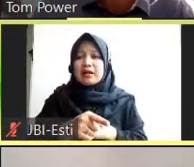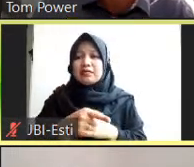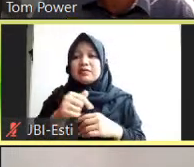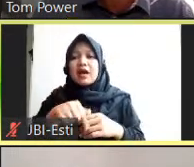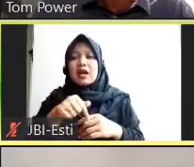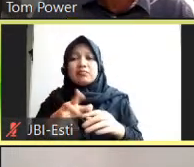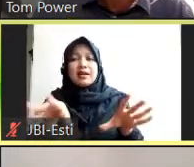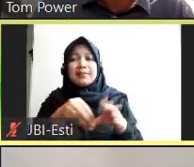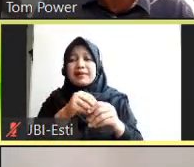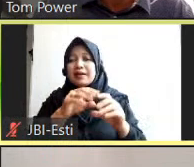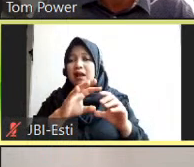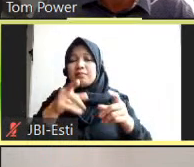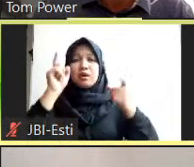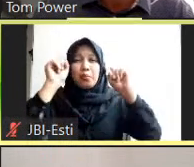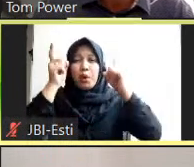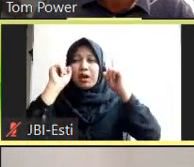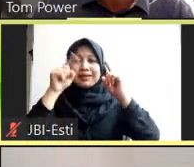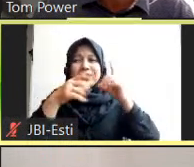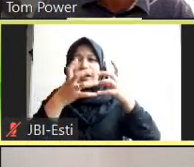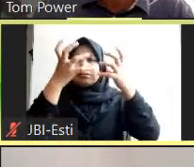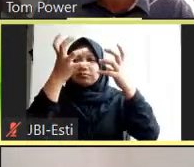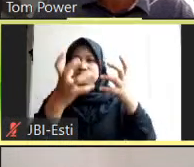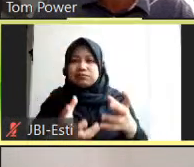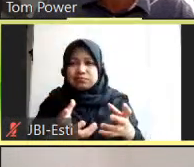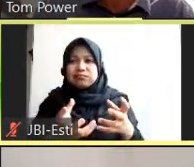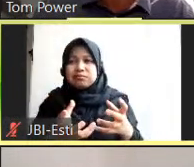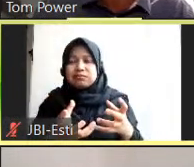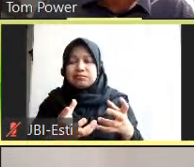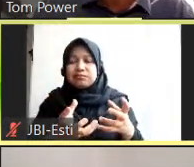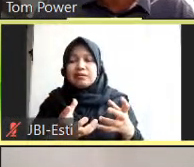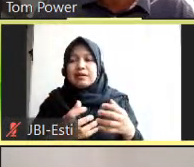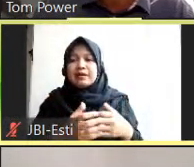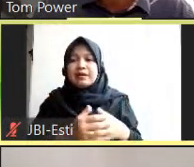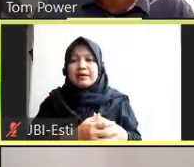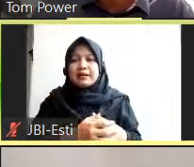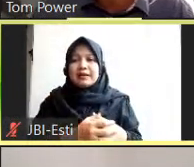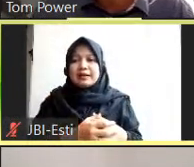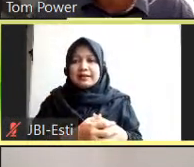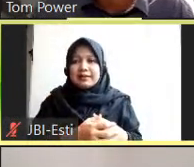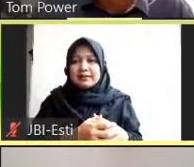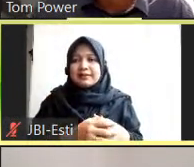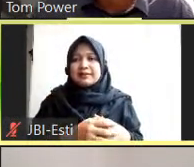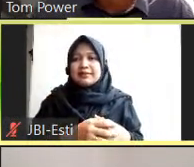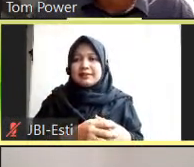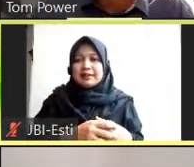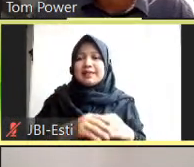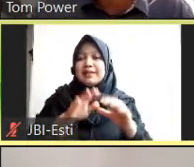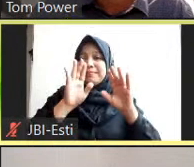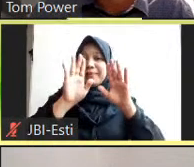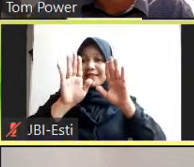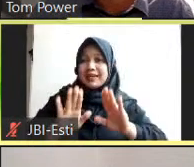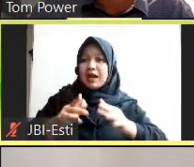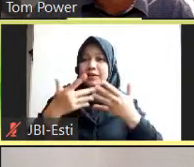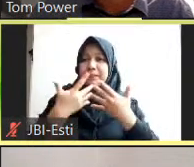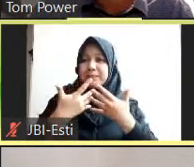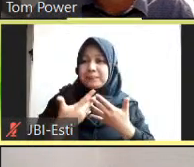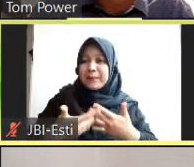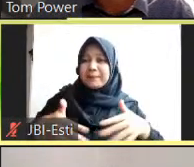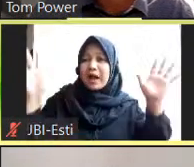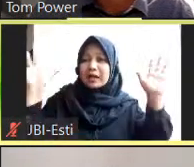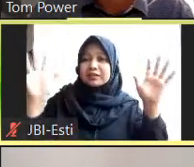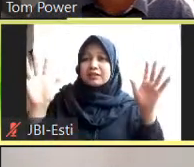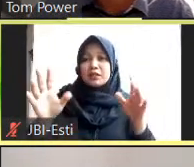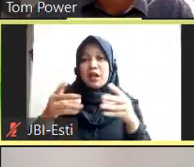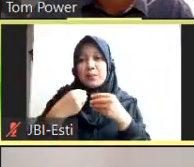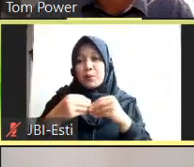parah, semakin mendarah daging. Media yang bebas dan berkualitas sudah lama